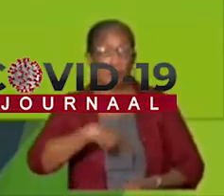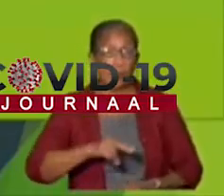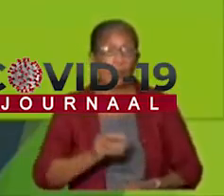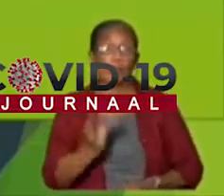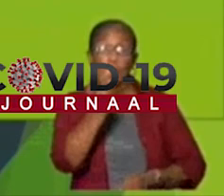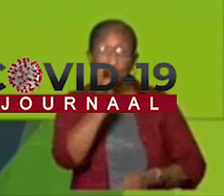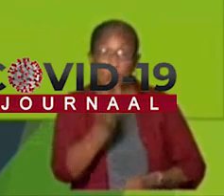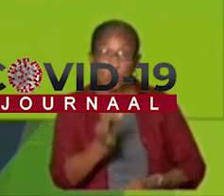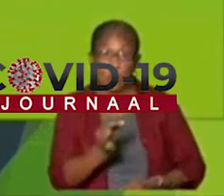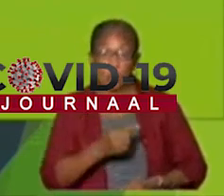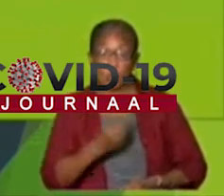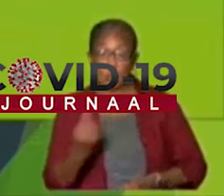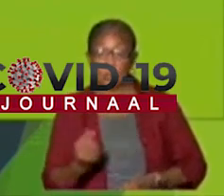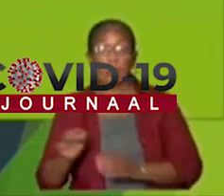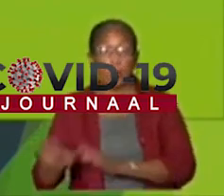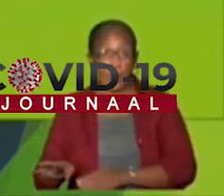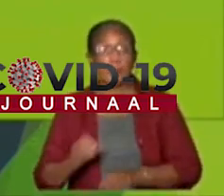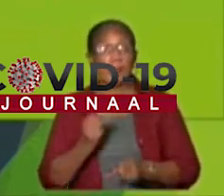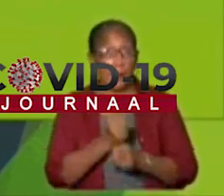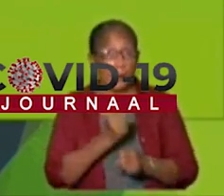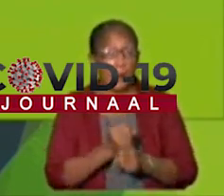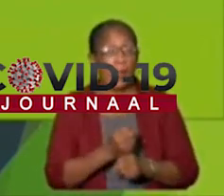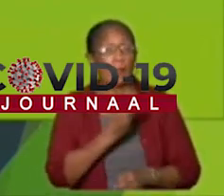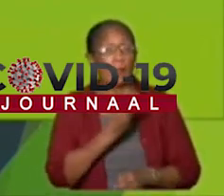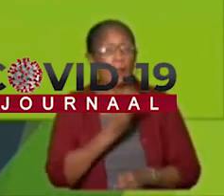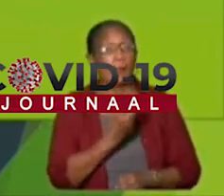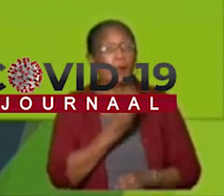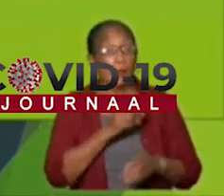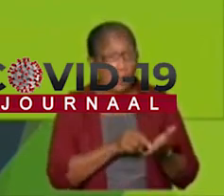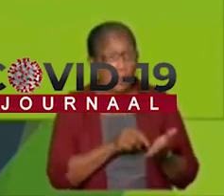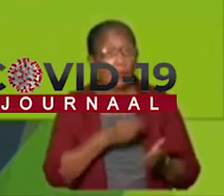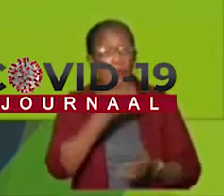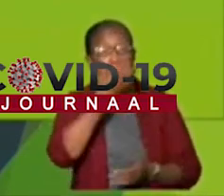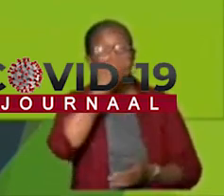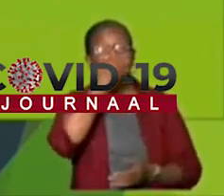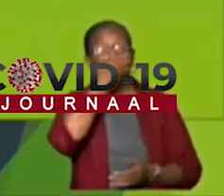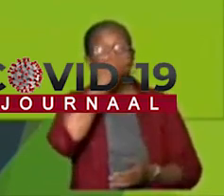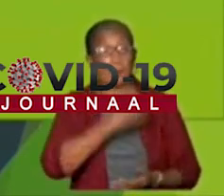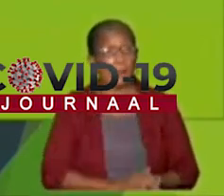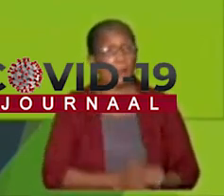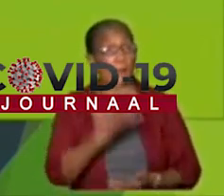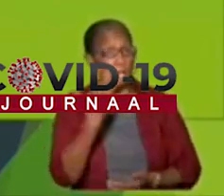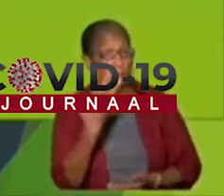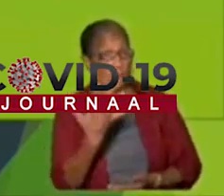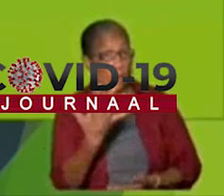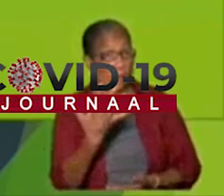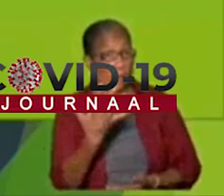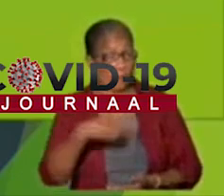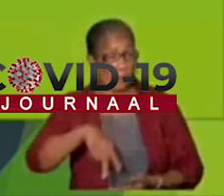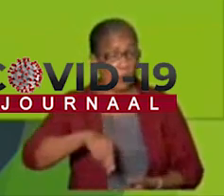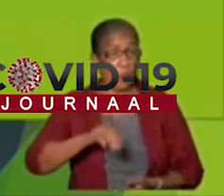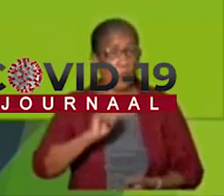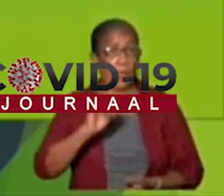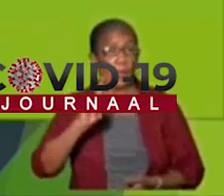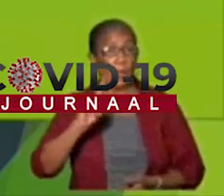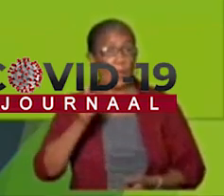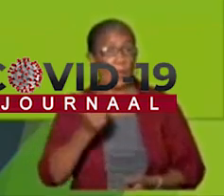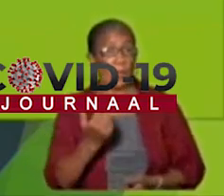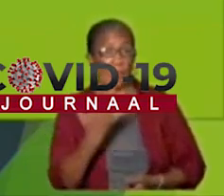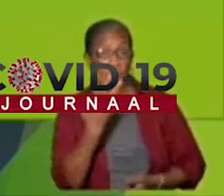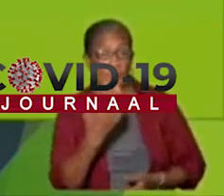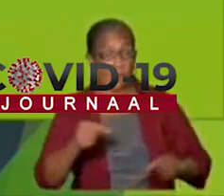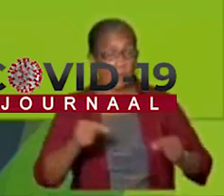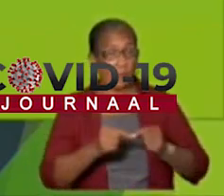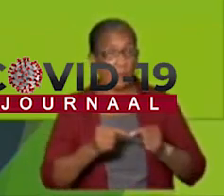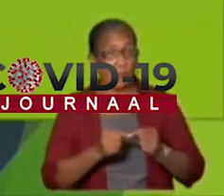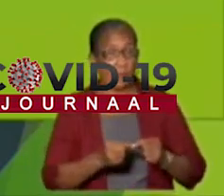Ook de cijfers voor de positieven in thuisisolatie is flink gedaald. Dat zei Bart van Lothuizen tijdens de persconferentie. In november waren